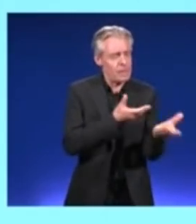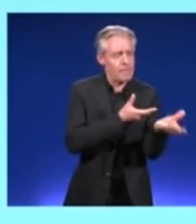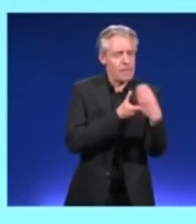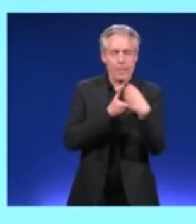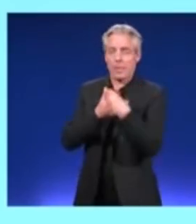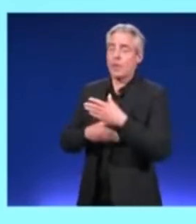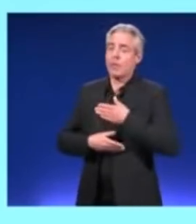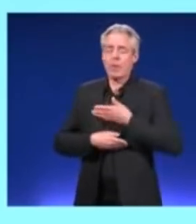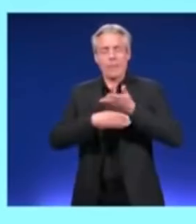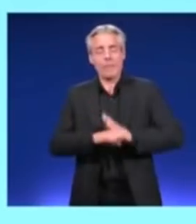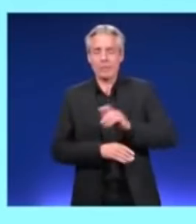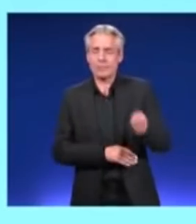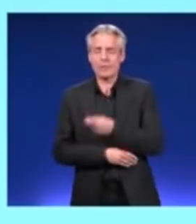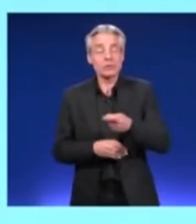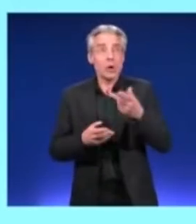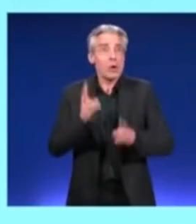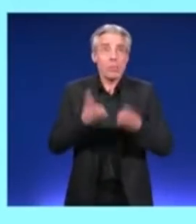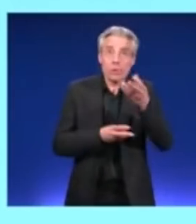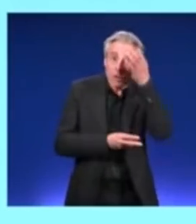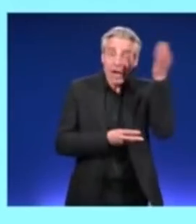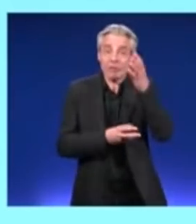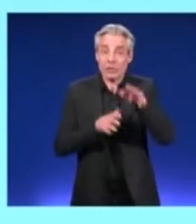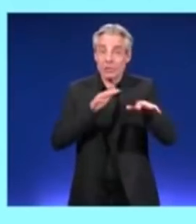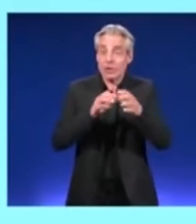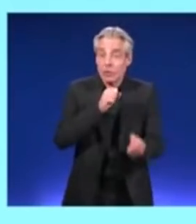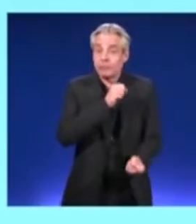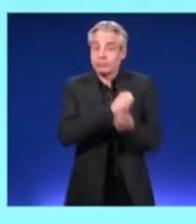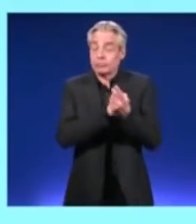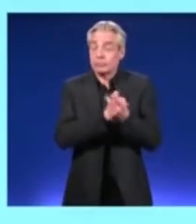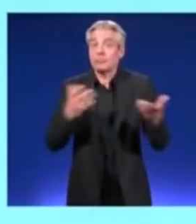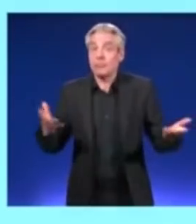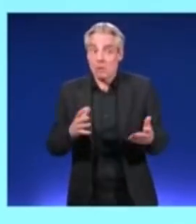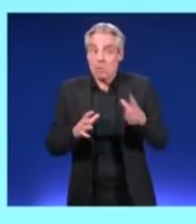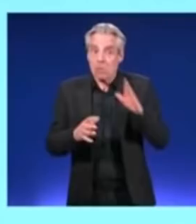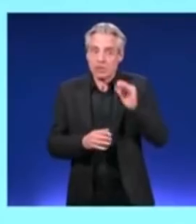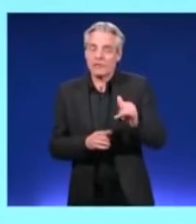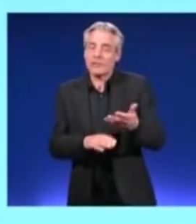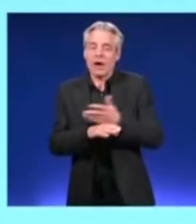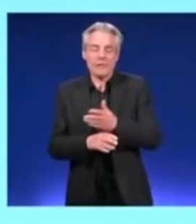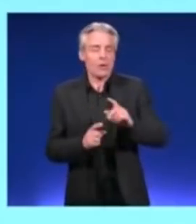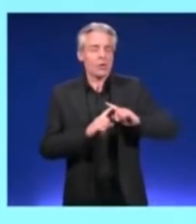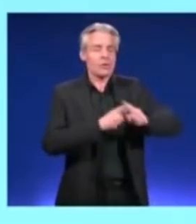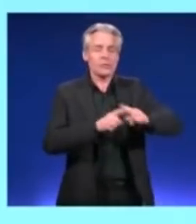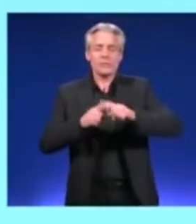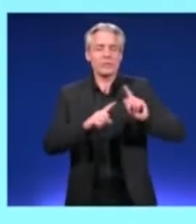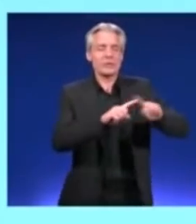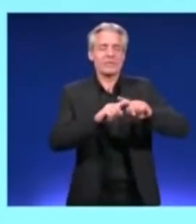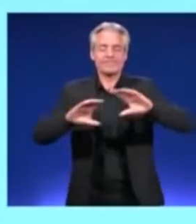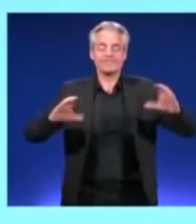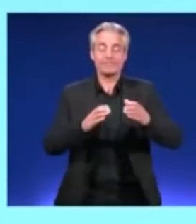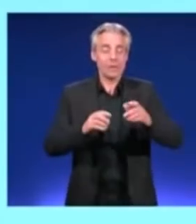prêt à inventer quelque chose de nouveau pour rassembler les convictions et